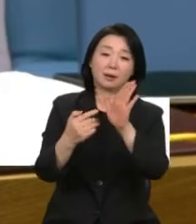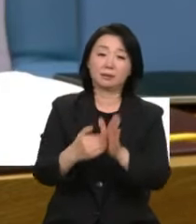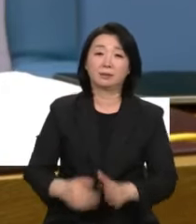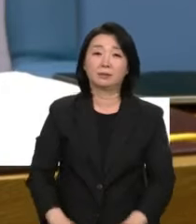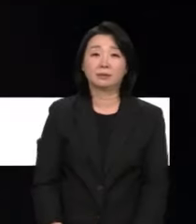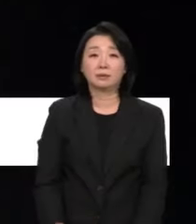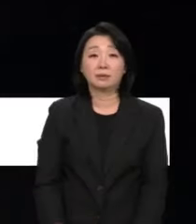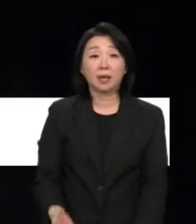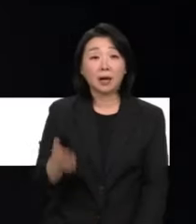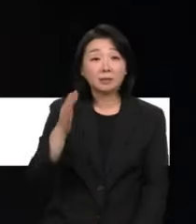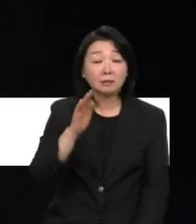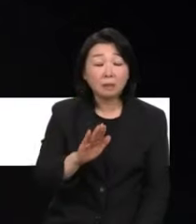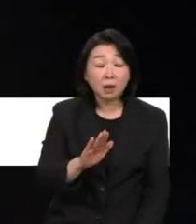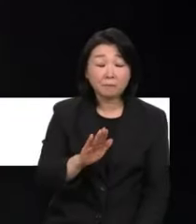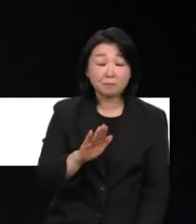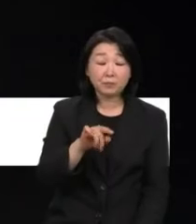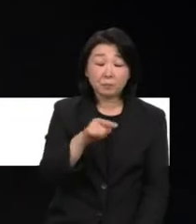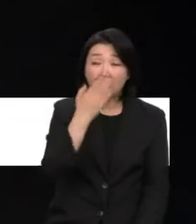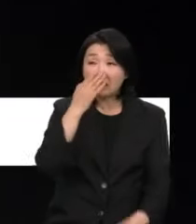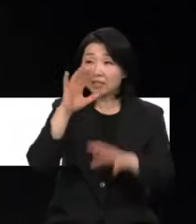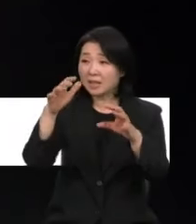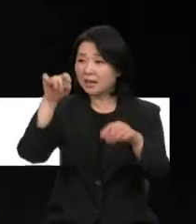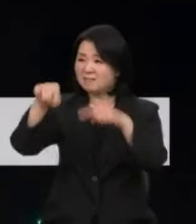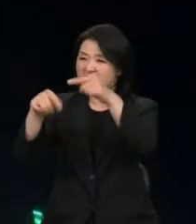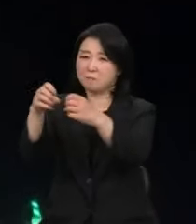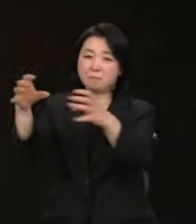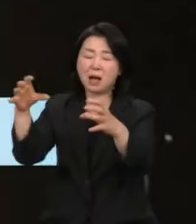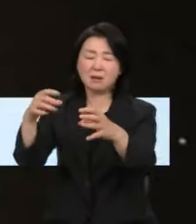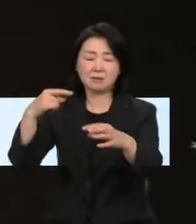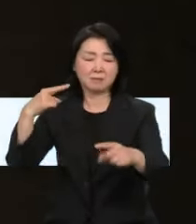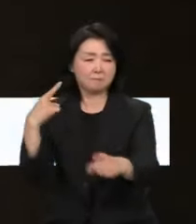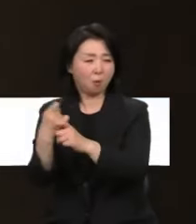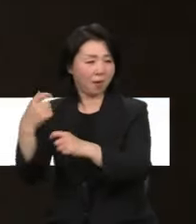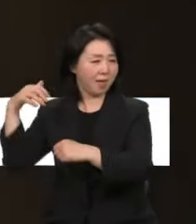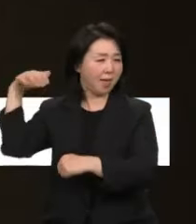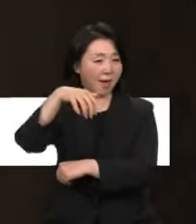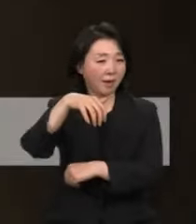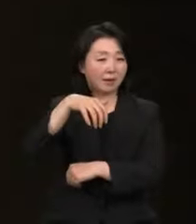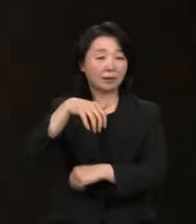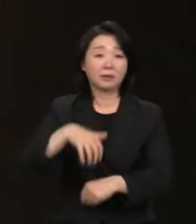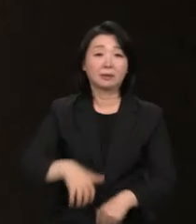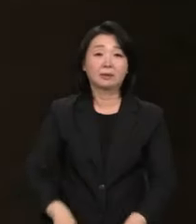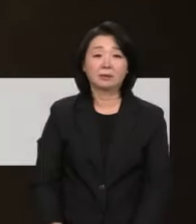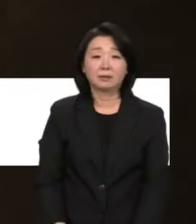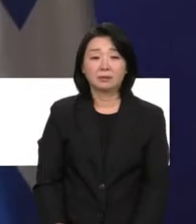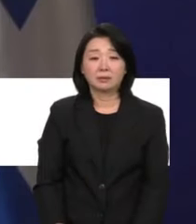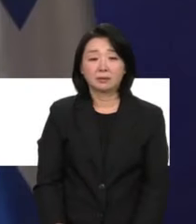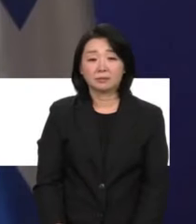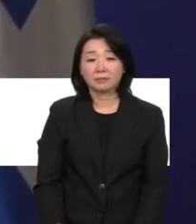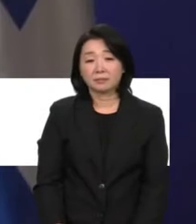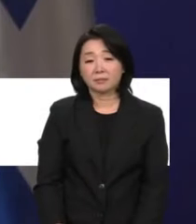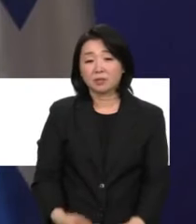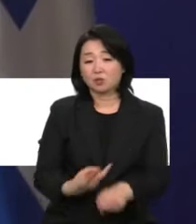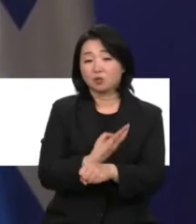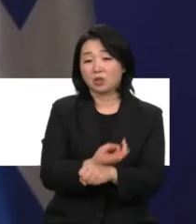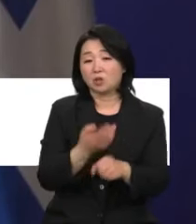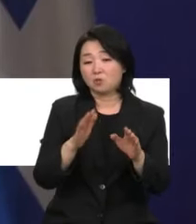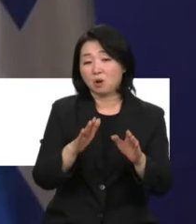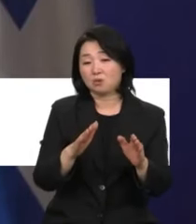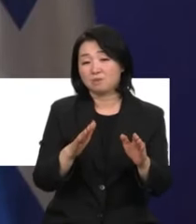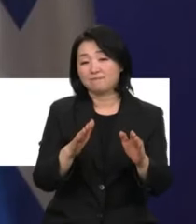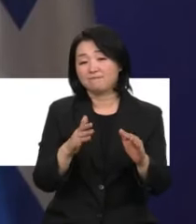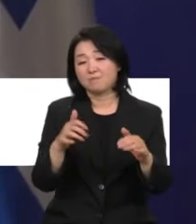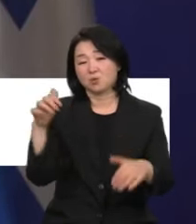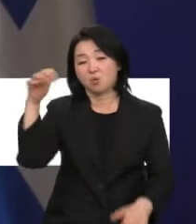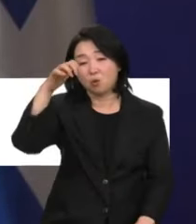하지만 본토를 공격당한 이스라엘은 재보복 가능성을 내비쳤습니다. Over the last few hours, we approved